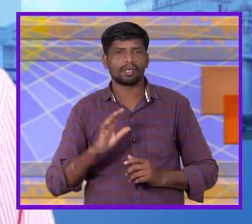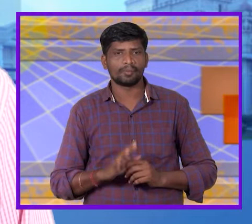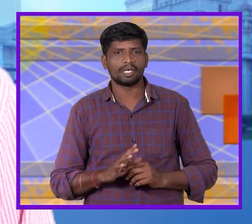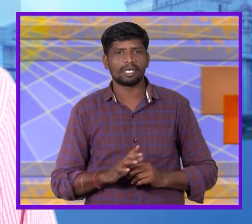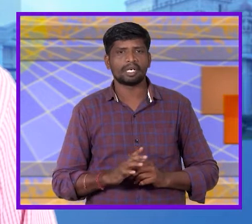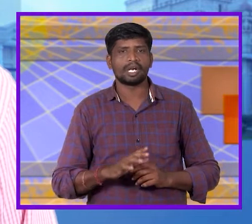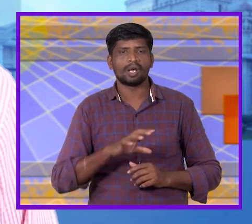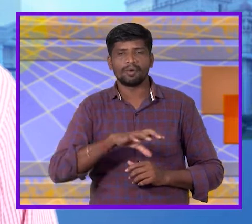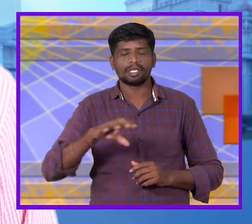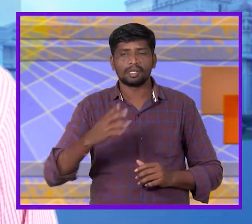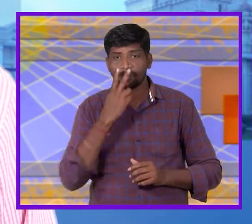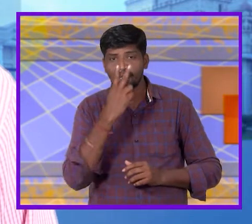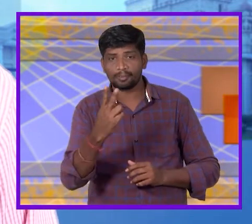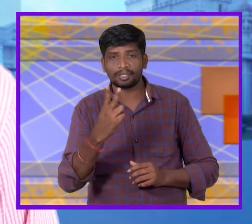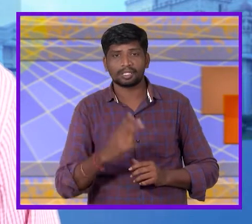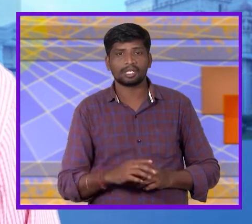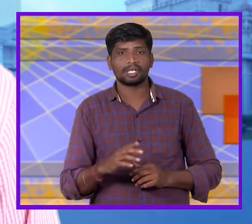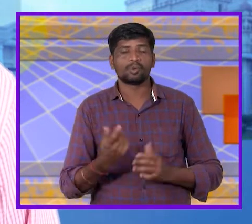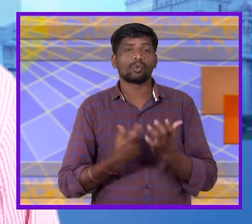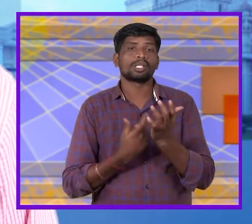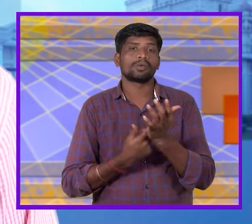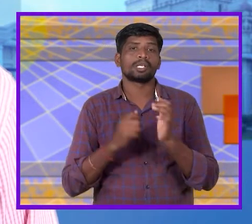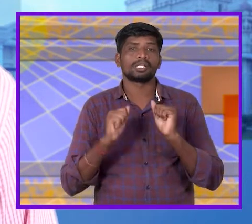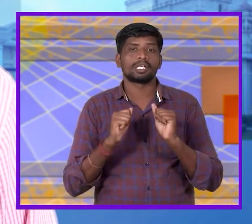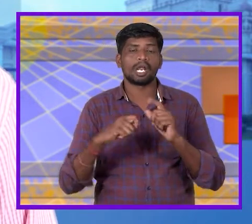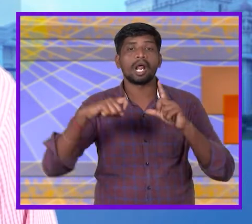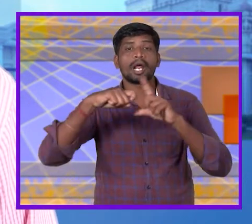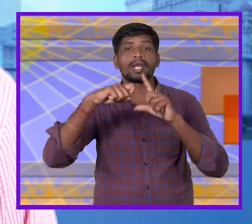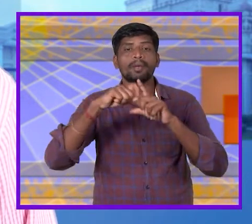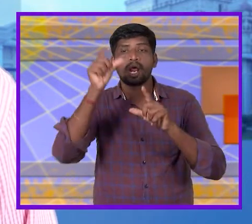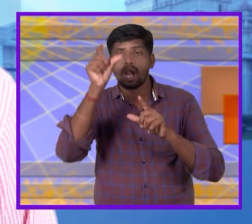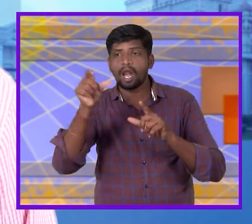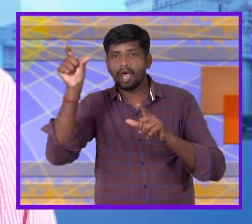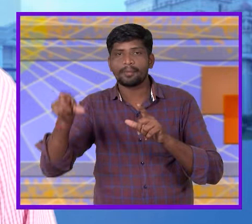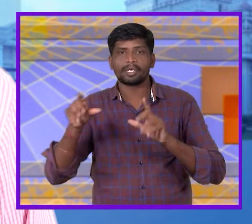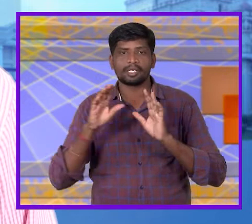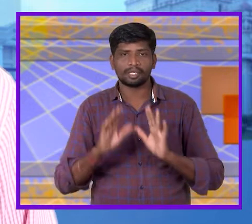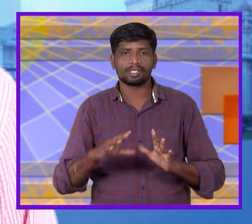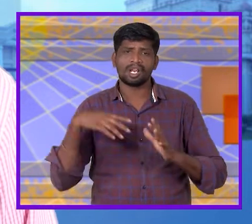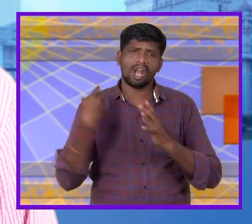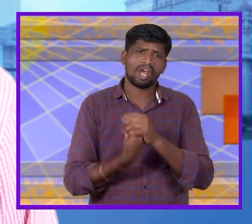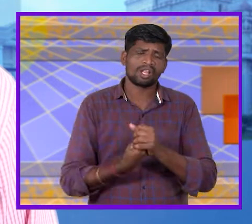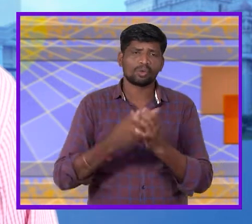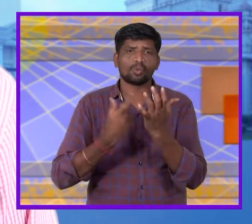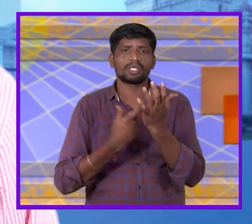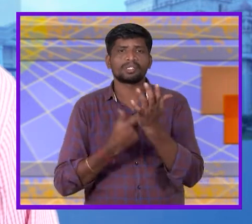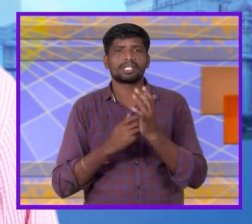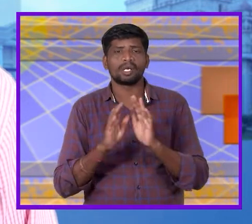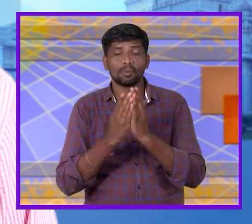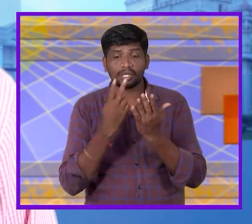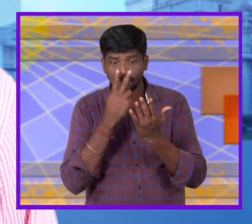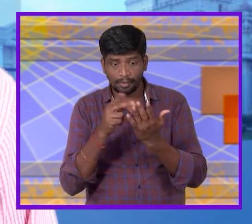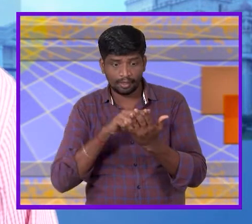அதற்கான விளக்கத்தை பெறுவதற்கு நாம் நாட வேண்டிய இடம் கன்னிமாரா நூலகம். அதற்கு தேவையான அத்தனை நூல்களும் நம்முடைய